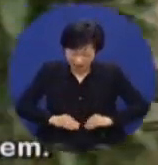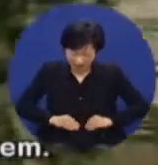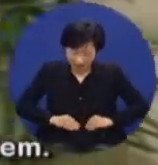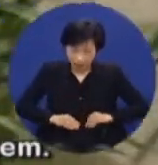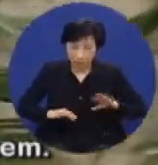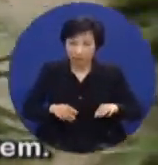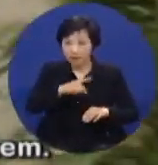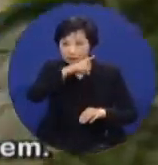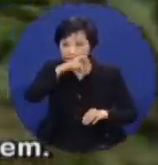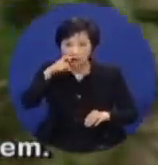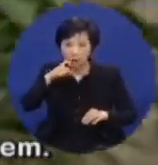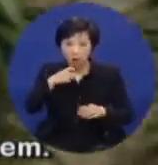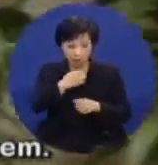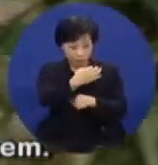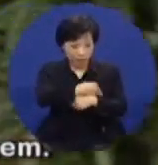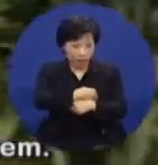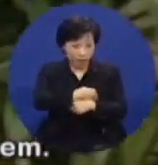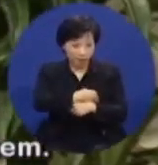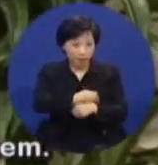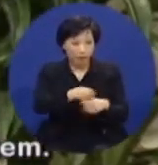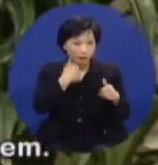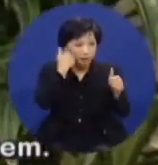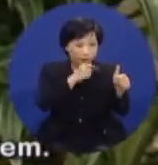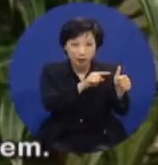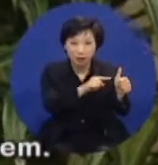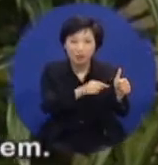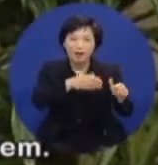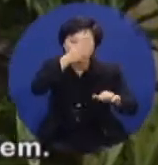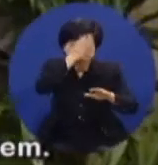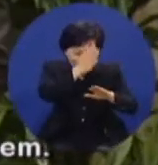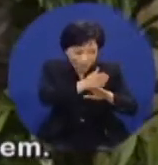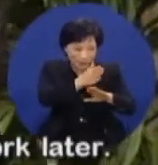걸음만 얻어 먹어도 감사합니다